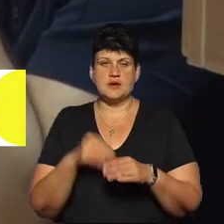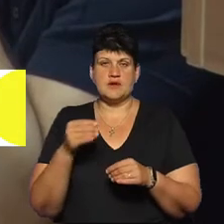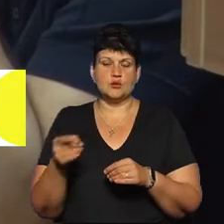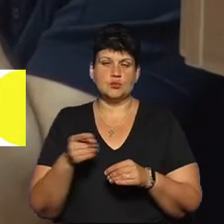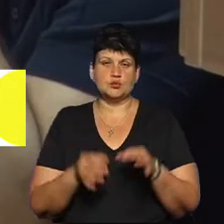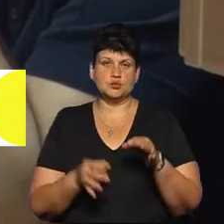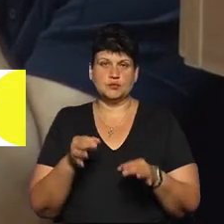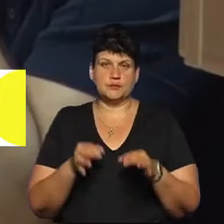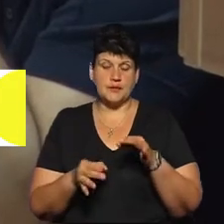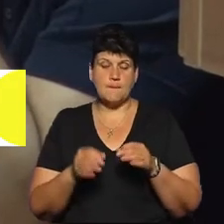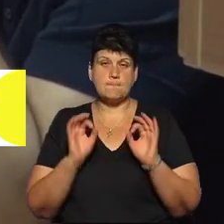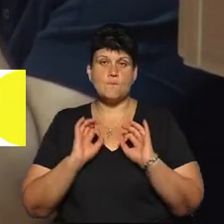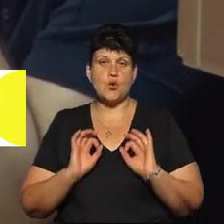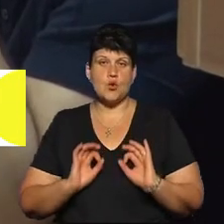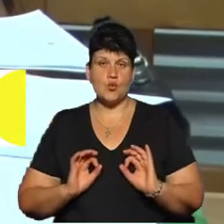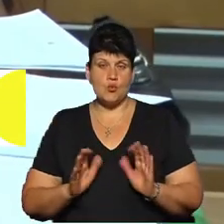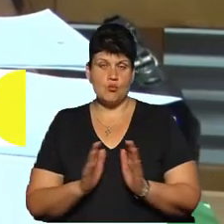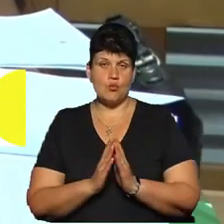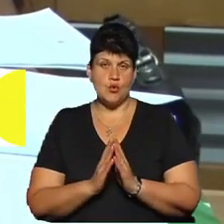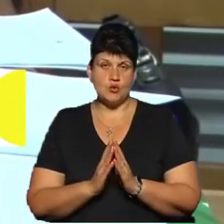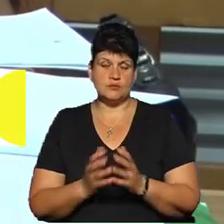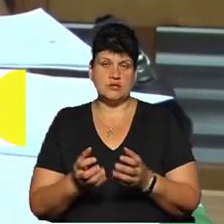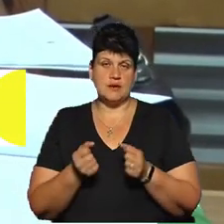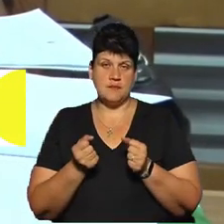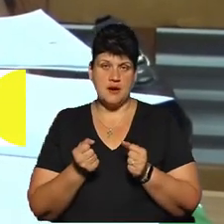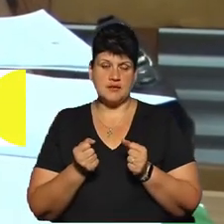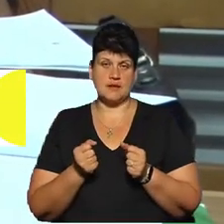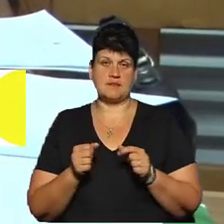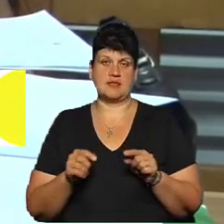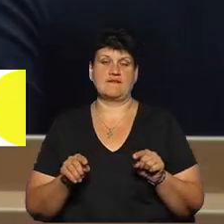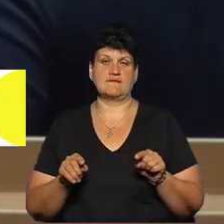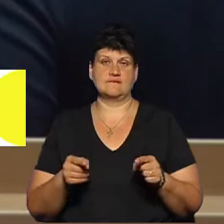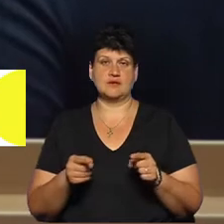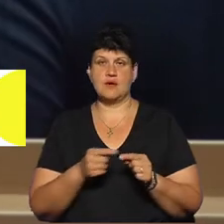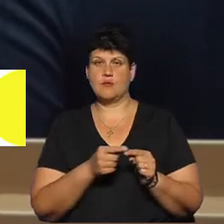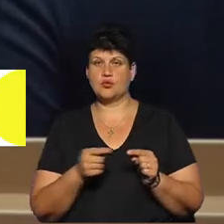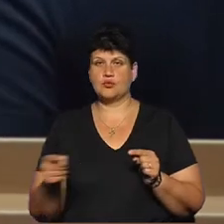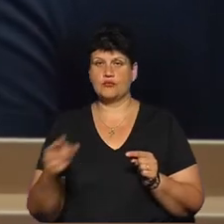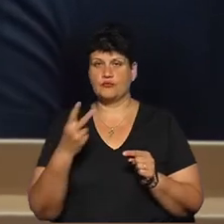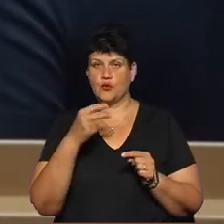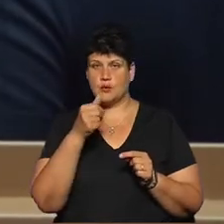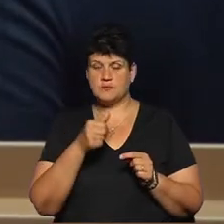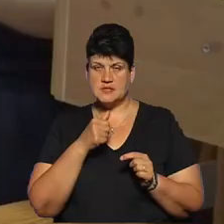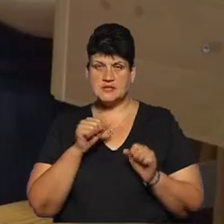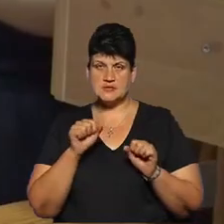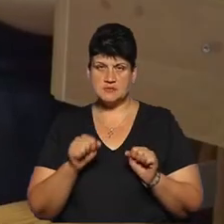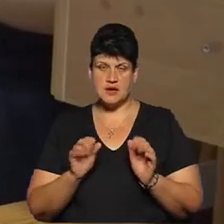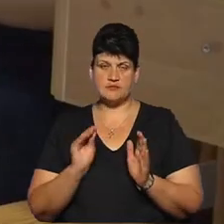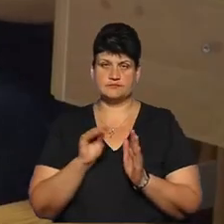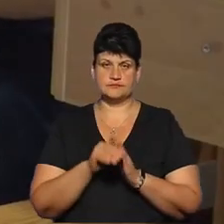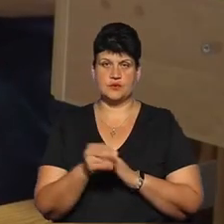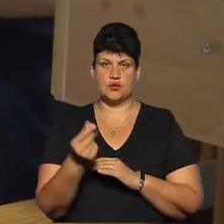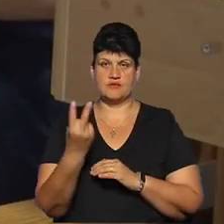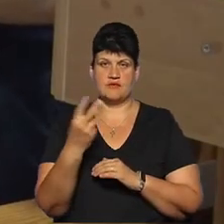Цяпа і Богдан Ясеник просять притримання підозрюваного під вартою впродовж 2 місяців з правом на заставу 2 мільйони гривень.